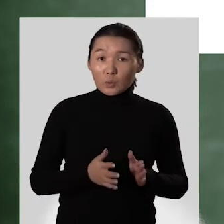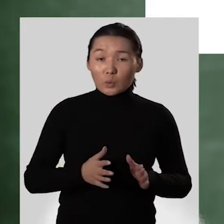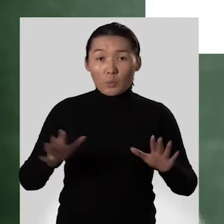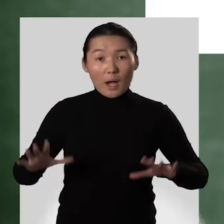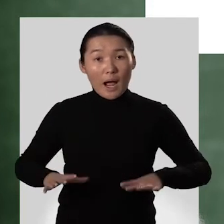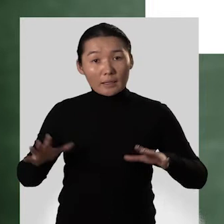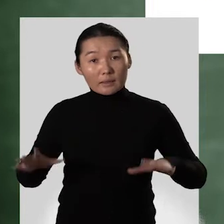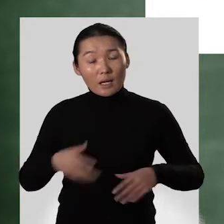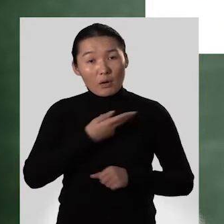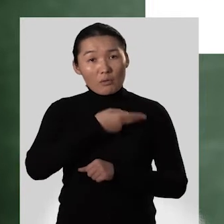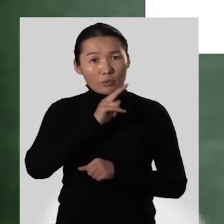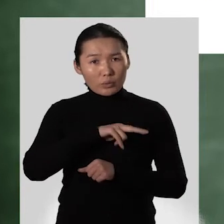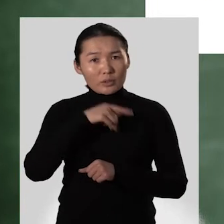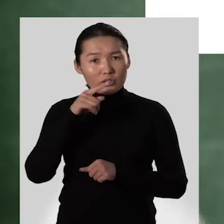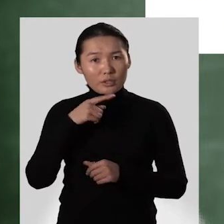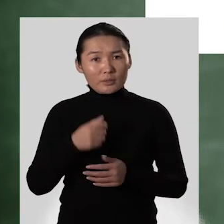өлгөн дешет.